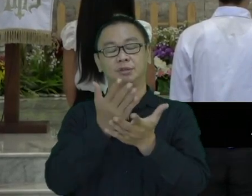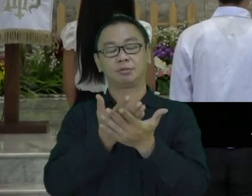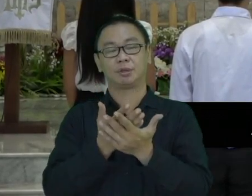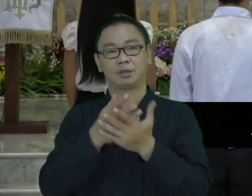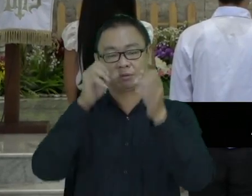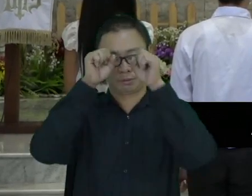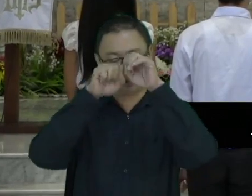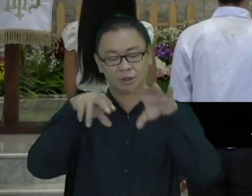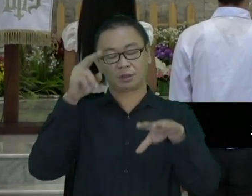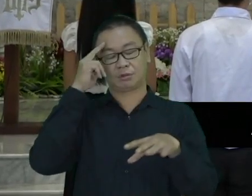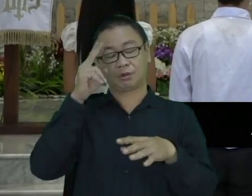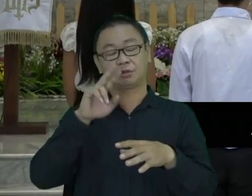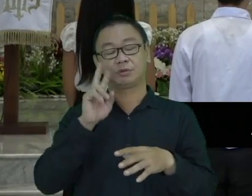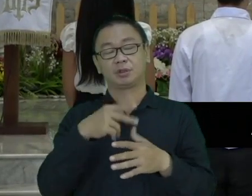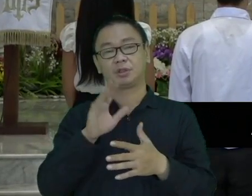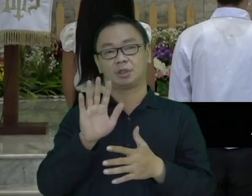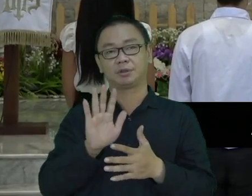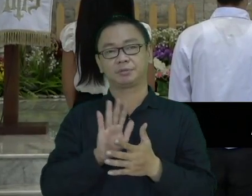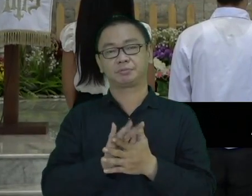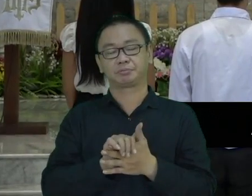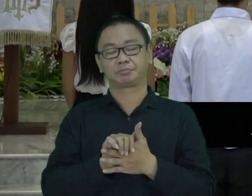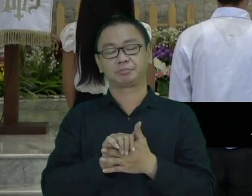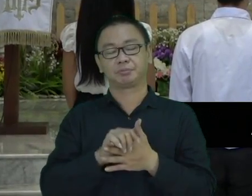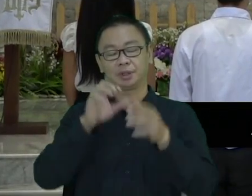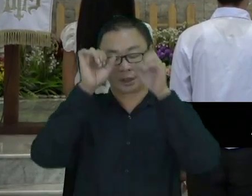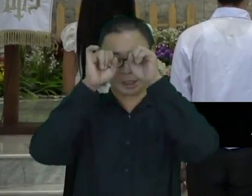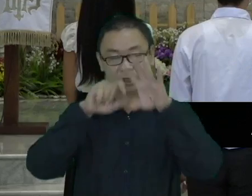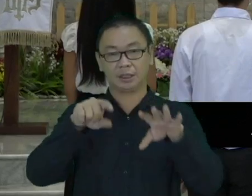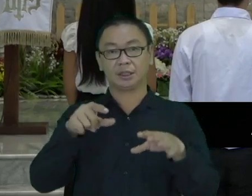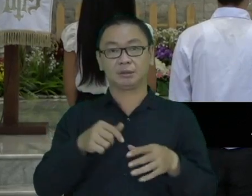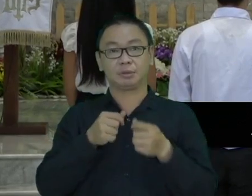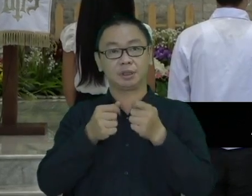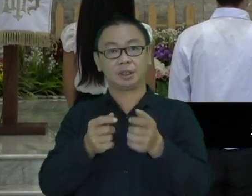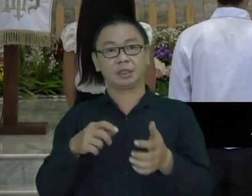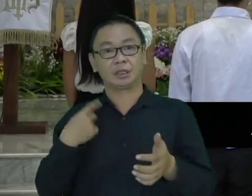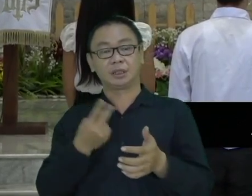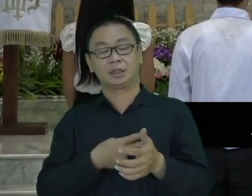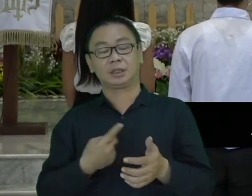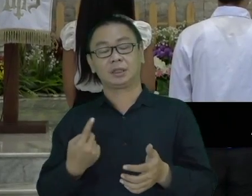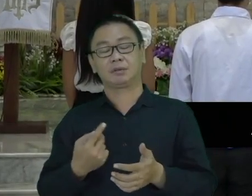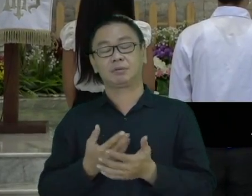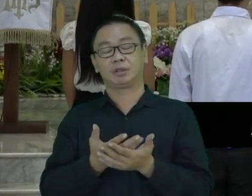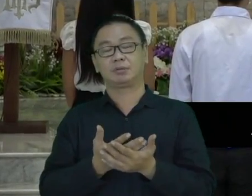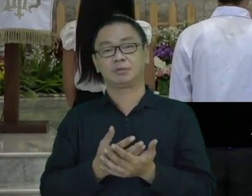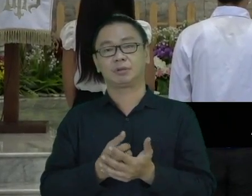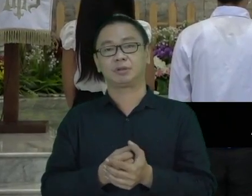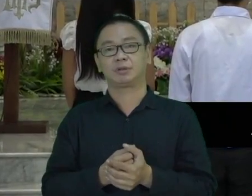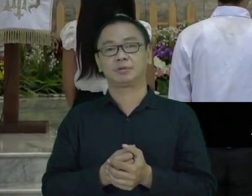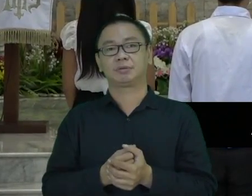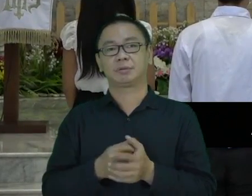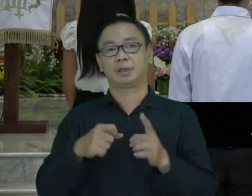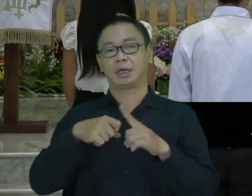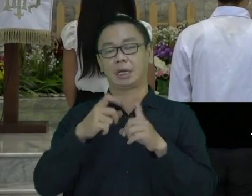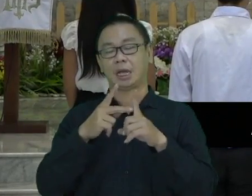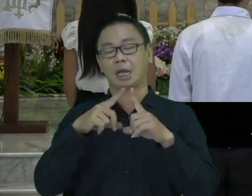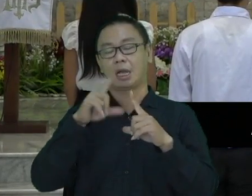Tuhan. Saudara, nanti ketika berkat ini telah diberikan, kita akan menyambutnya dengan khalik dunia.